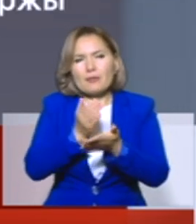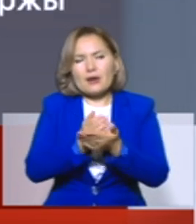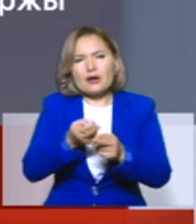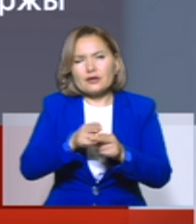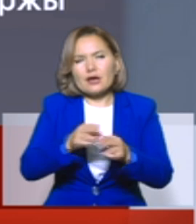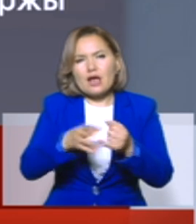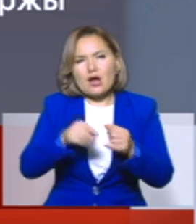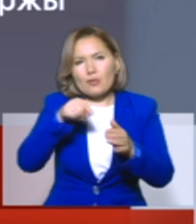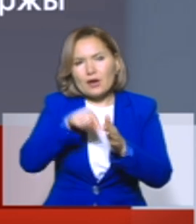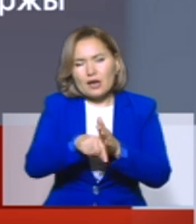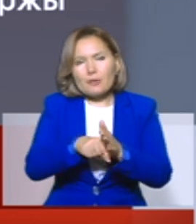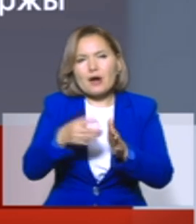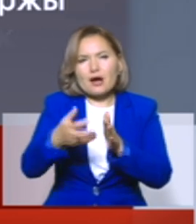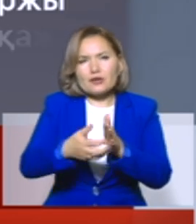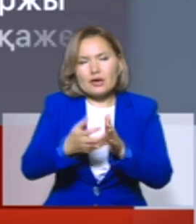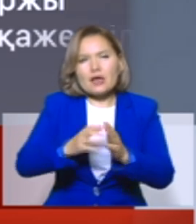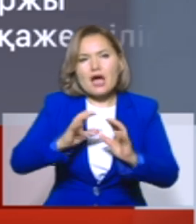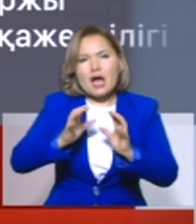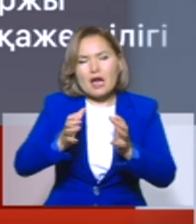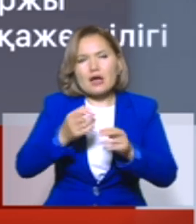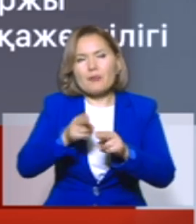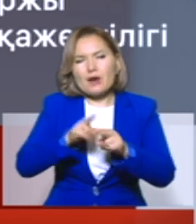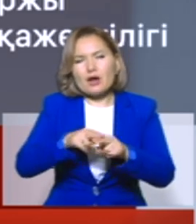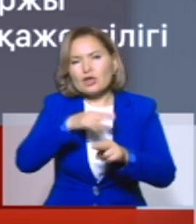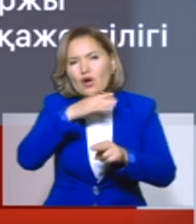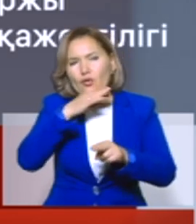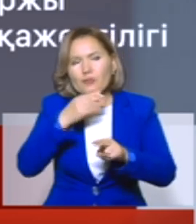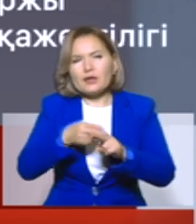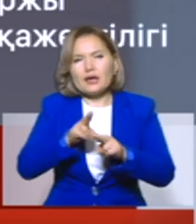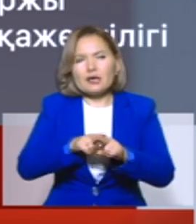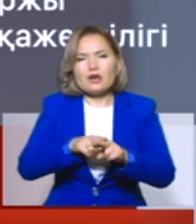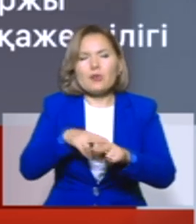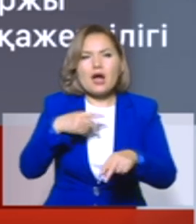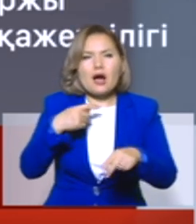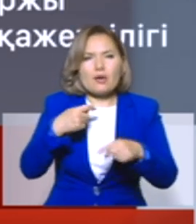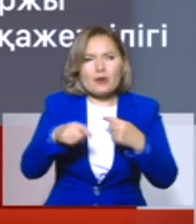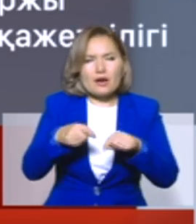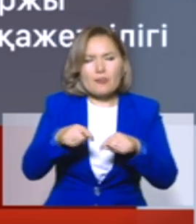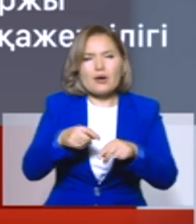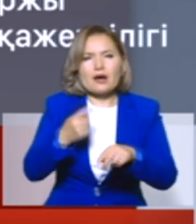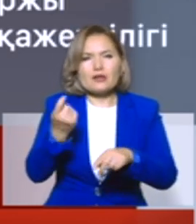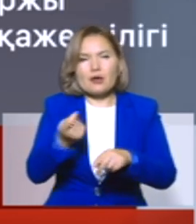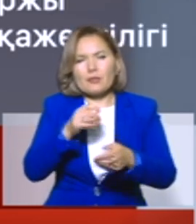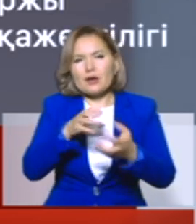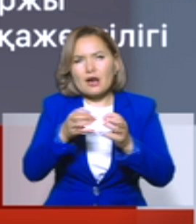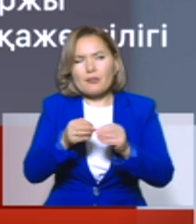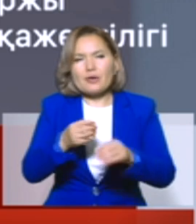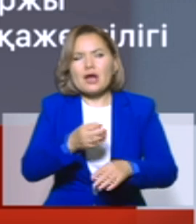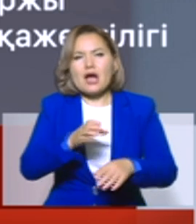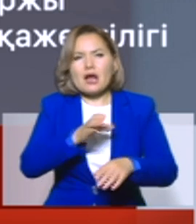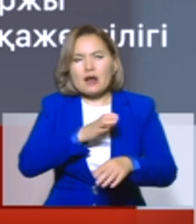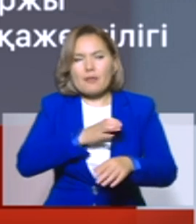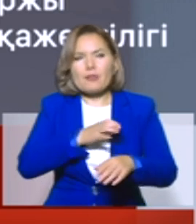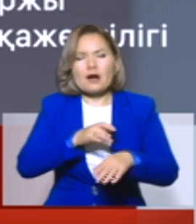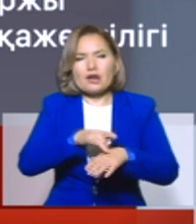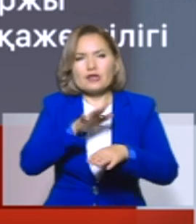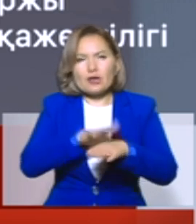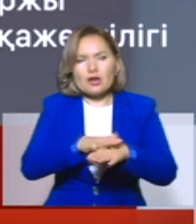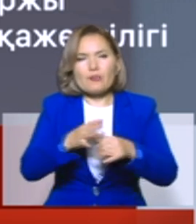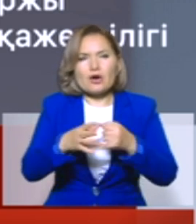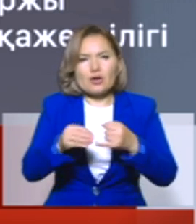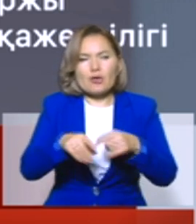қазба отындарына әлемдік сұраныстың шарықтау шегі жақындаған сайын және ресурстық базаның сарқылуы мен экономикадағы